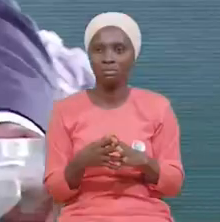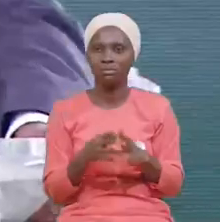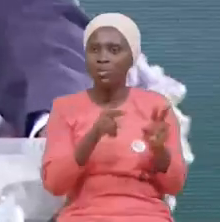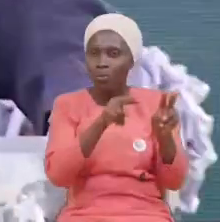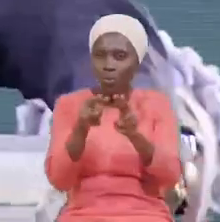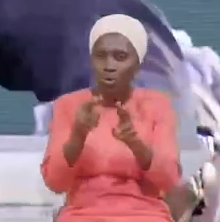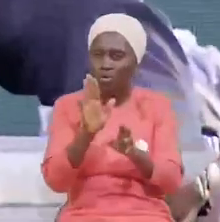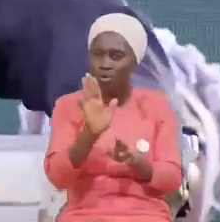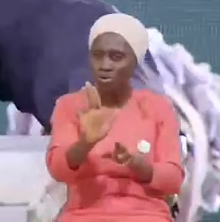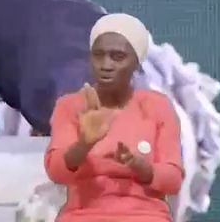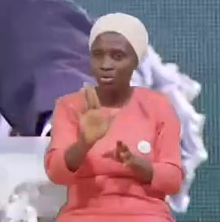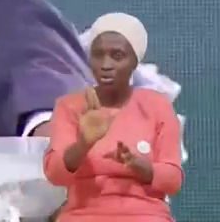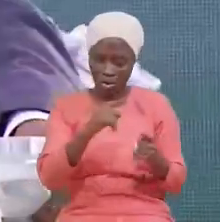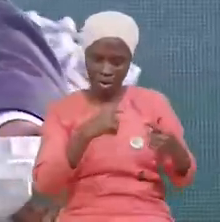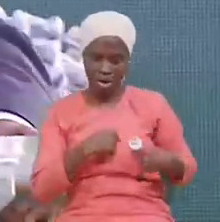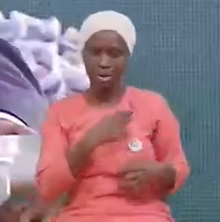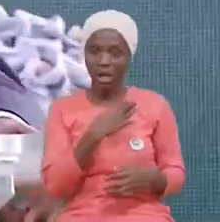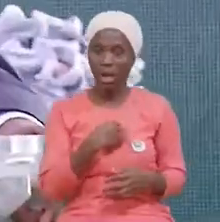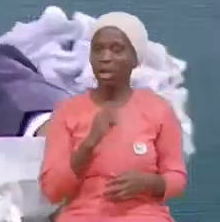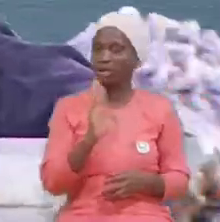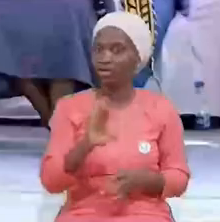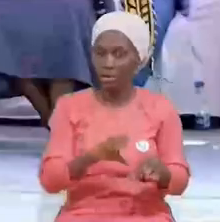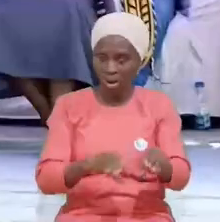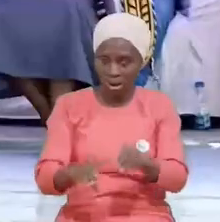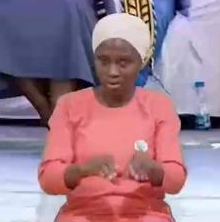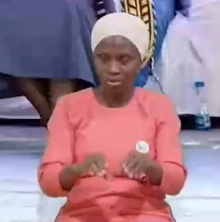Tu veilles sur tes actes et tes actions.